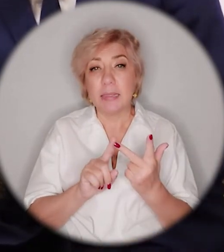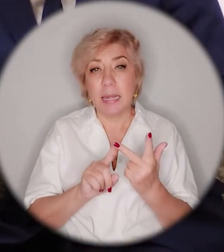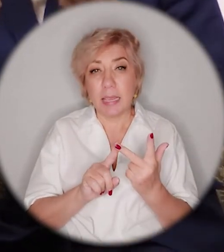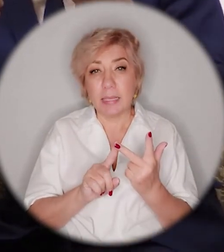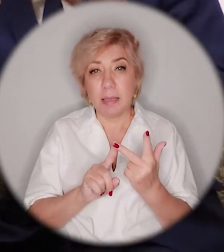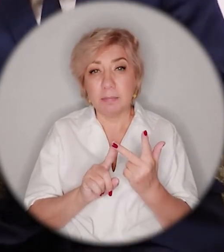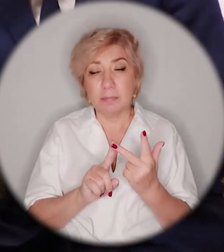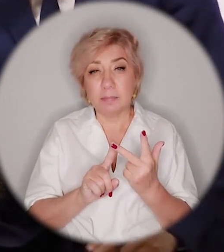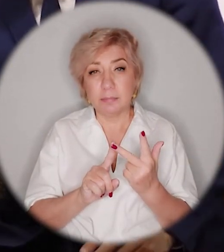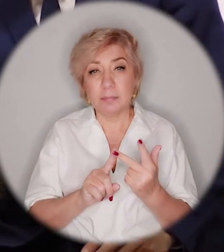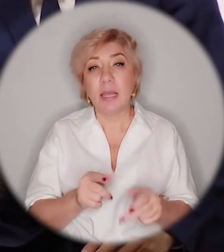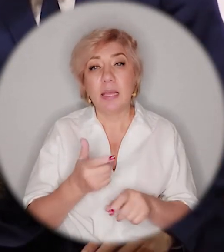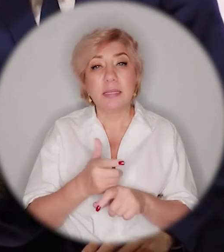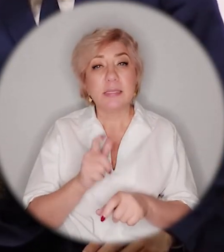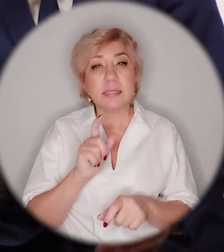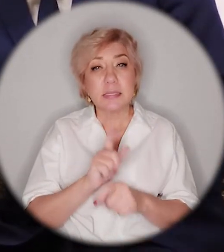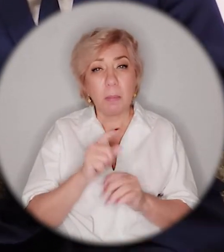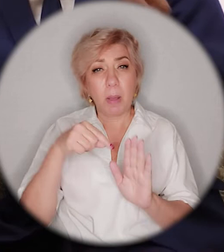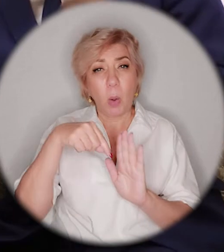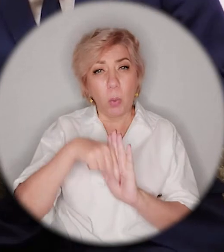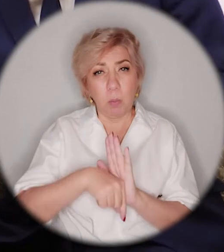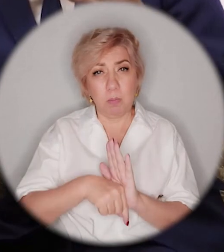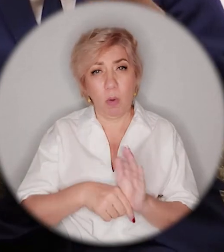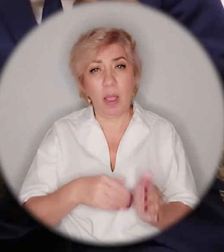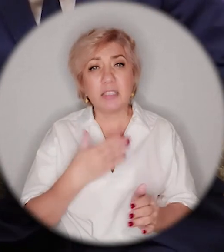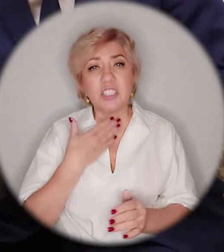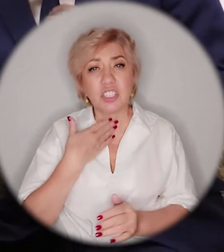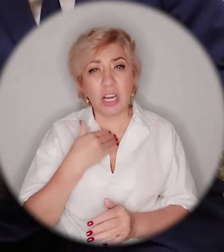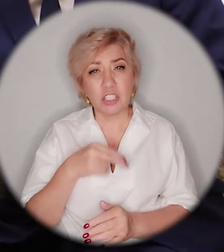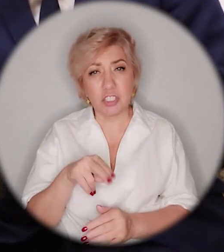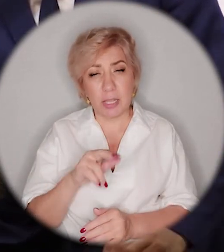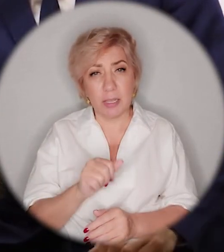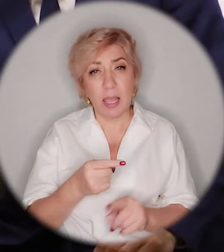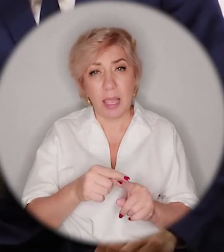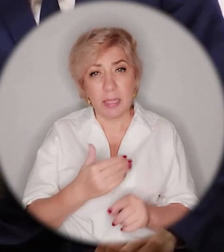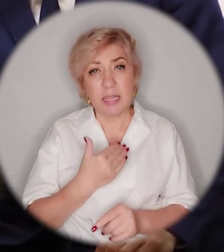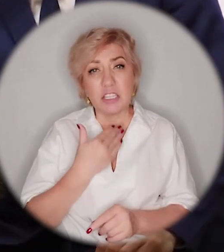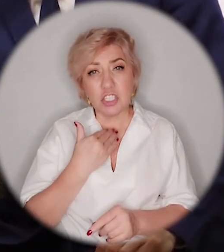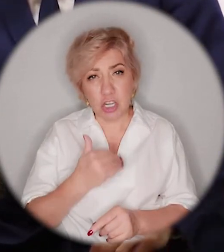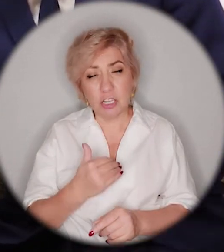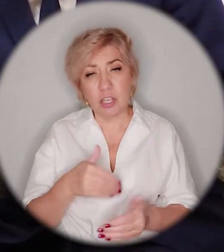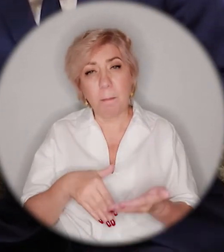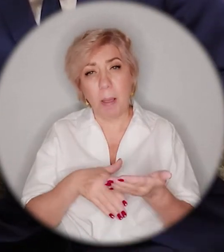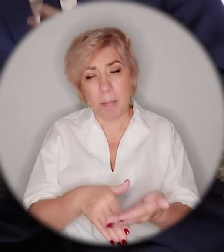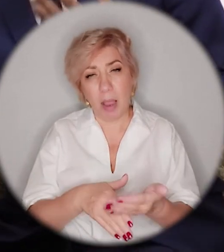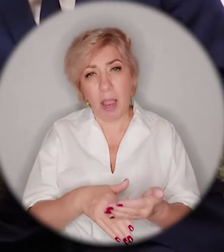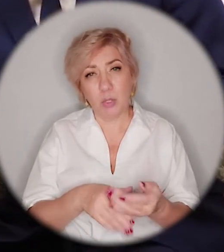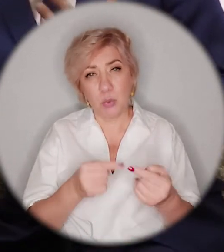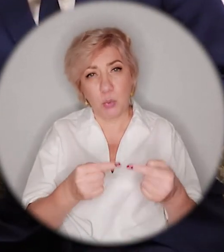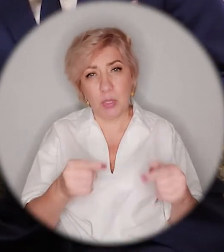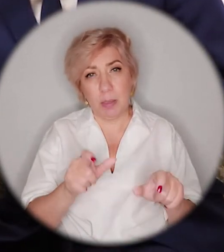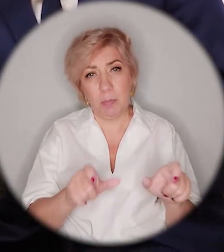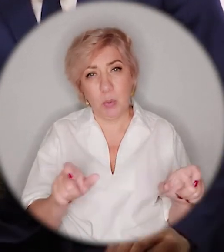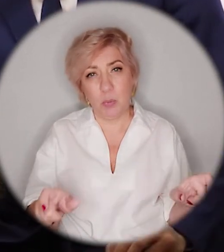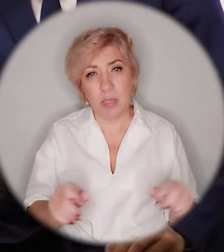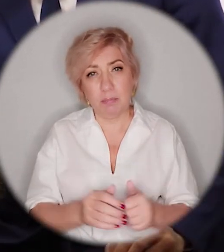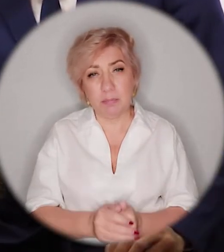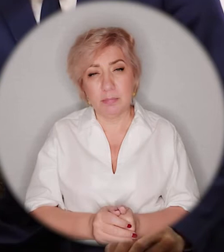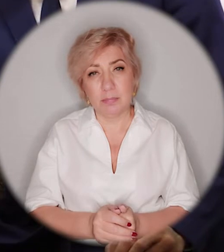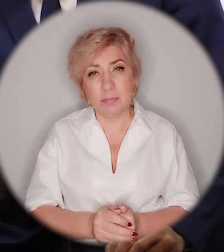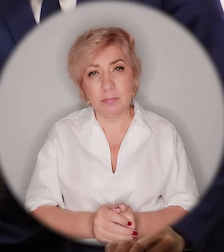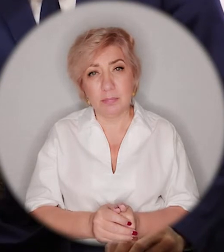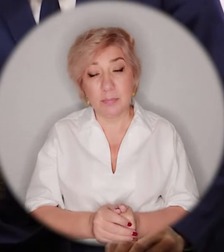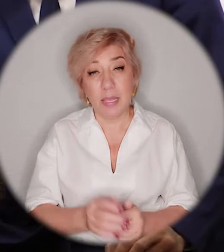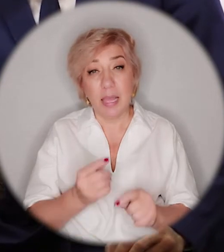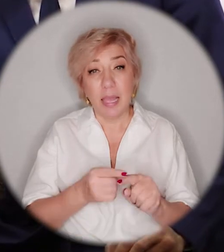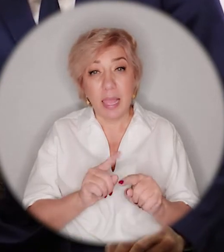advan третье deepest jungle самая глубокая жажда это жажда помочь другим людям и